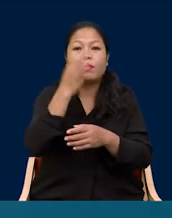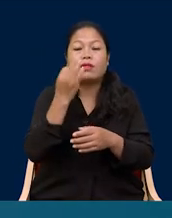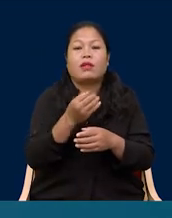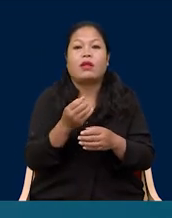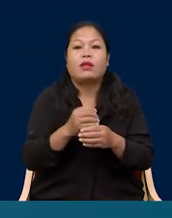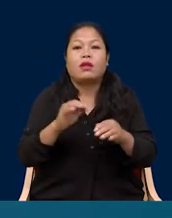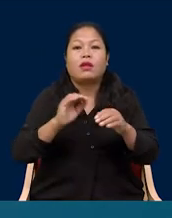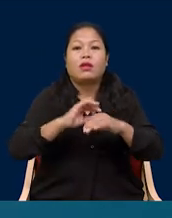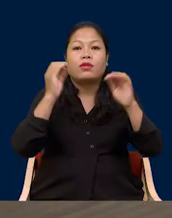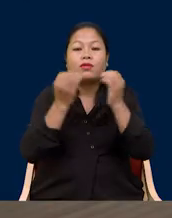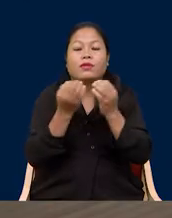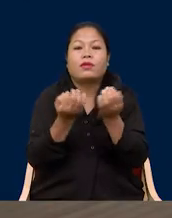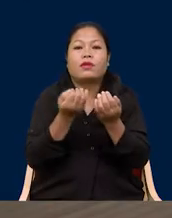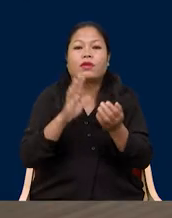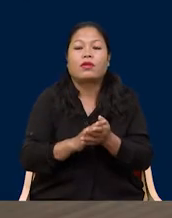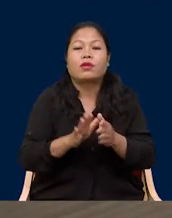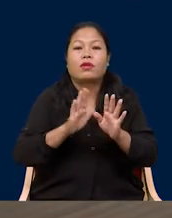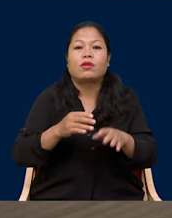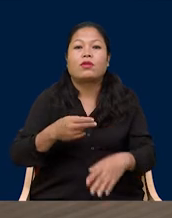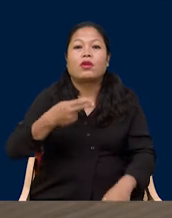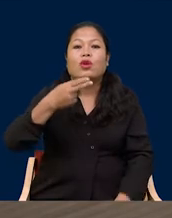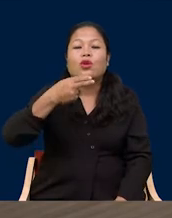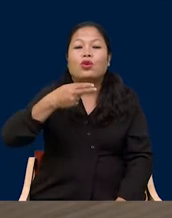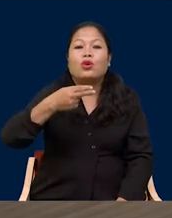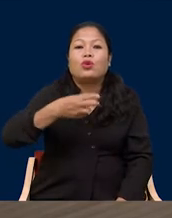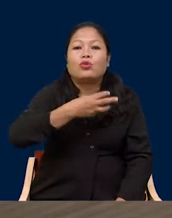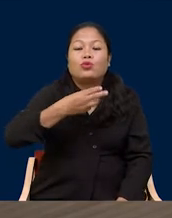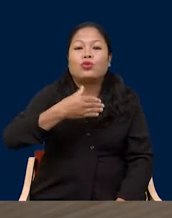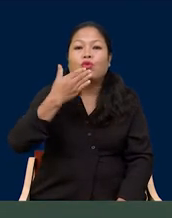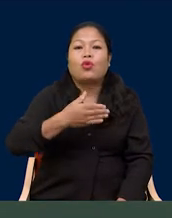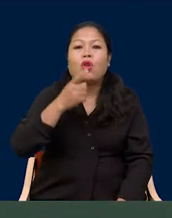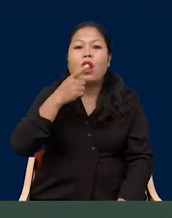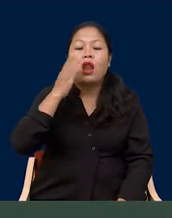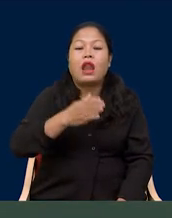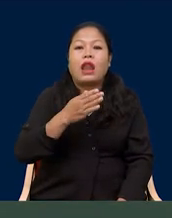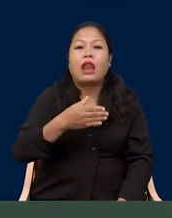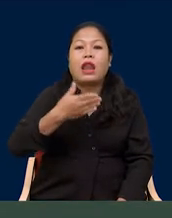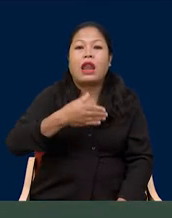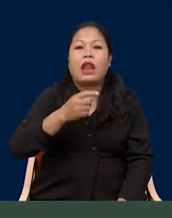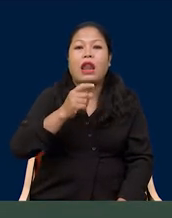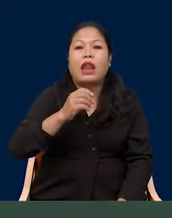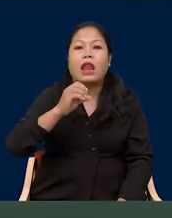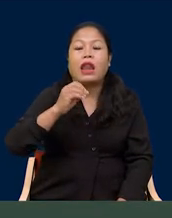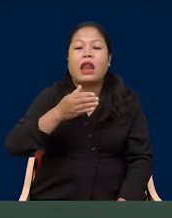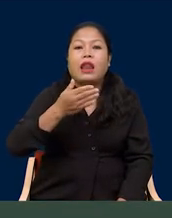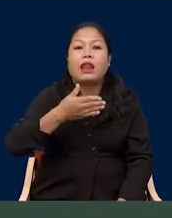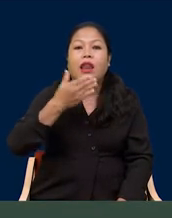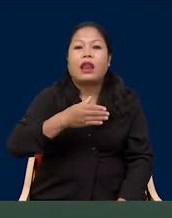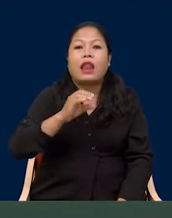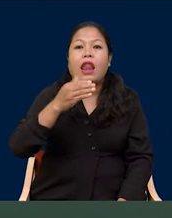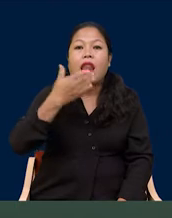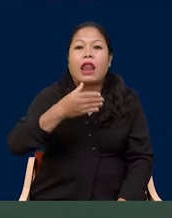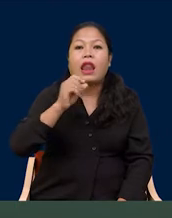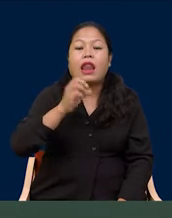वातावरणको संरक्षण गरिरहेको छ? हजुर, धन्यवाद। थुमलामको मिनिङ चाहिँ टिबेटन भाषामा हार्मनी हो, नेपालीमा हामीले